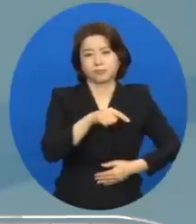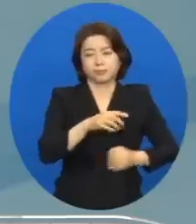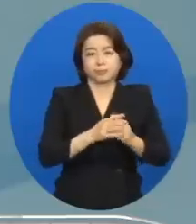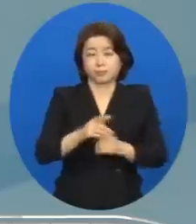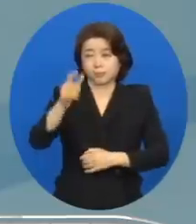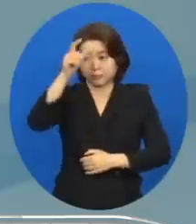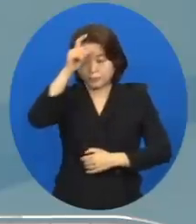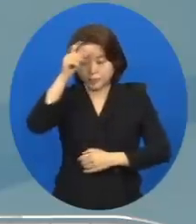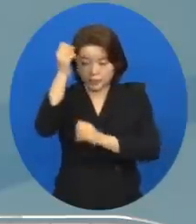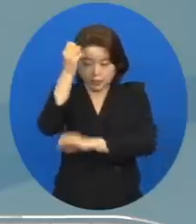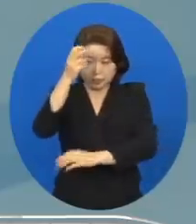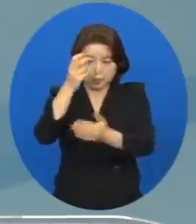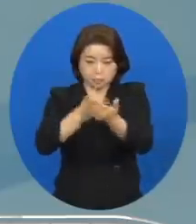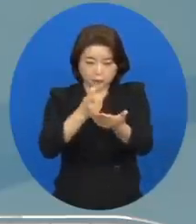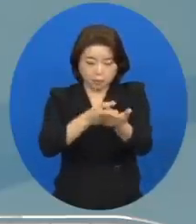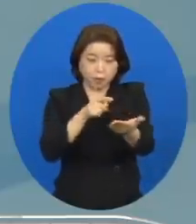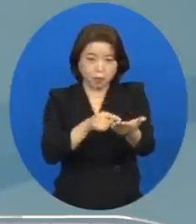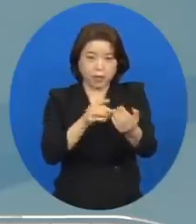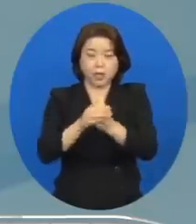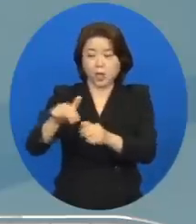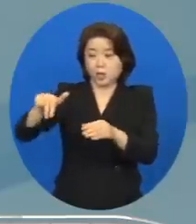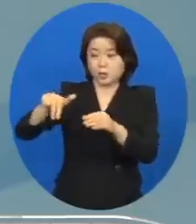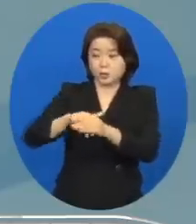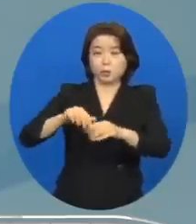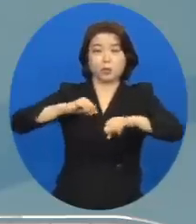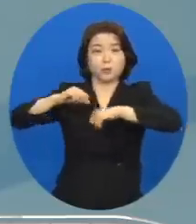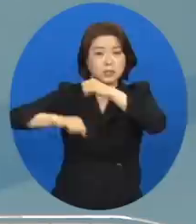터키 헌법에 종교의 자유가 있으니